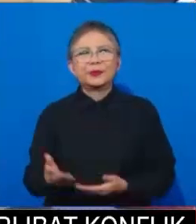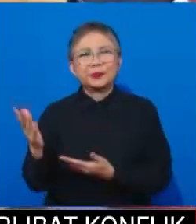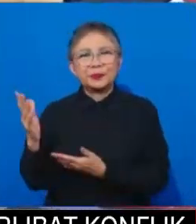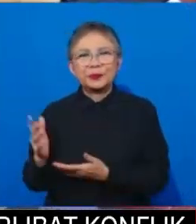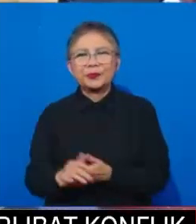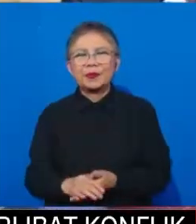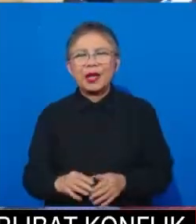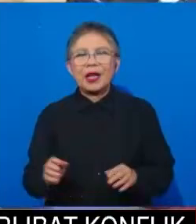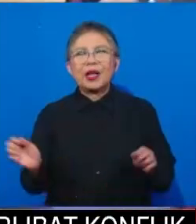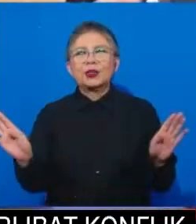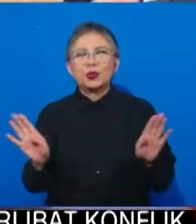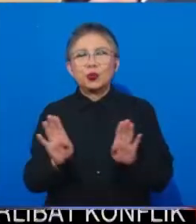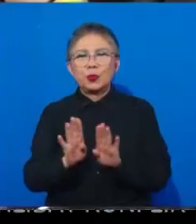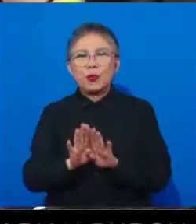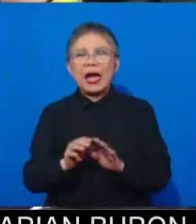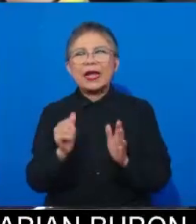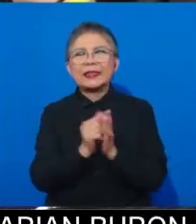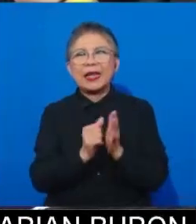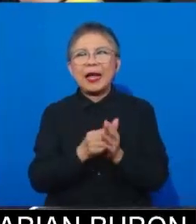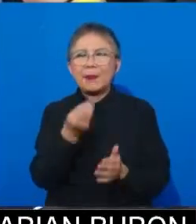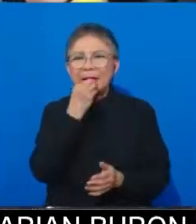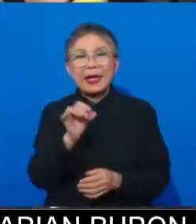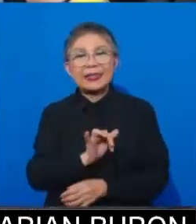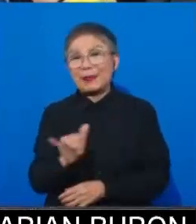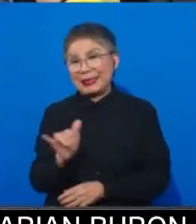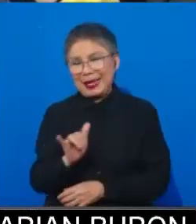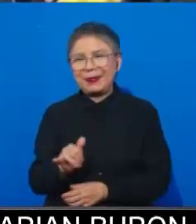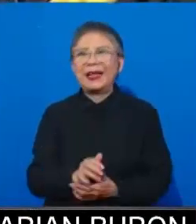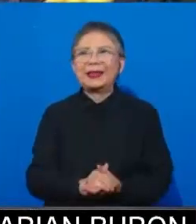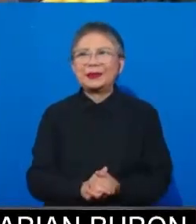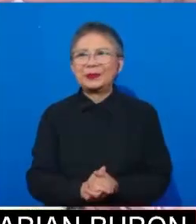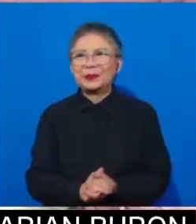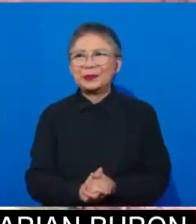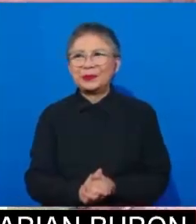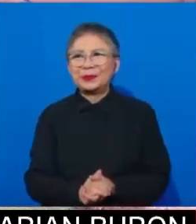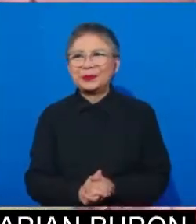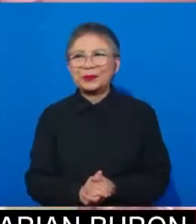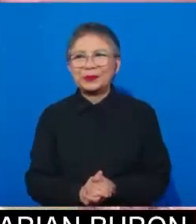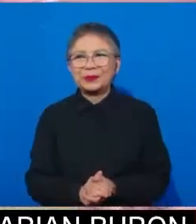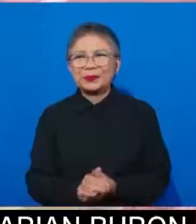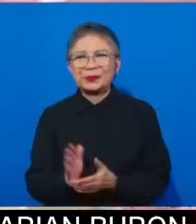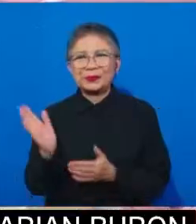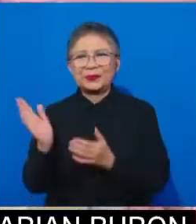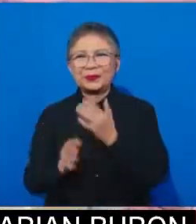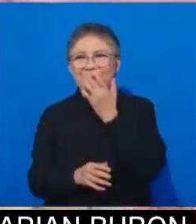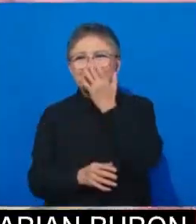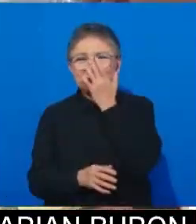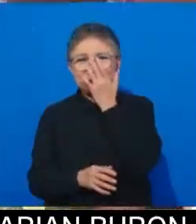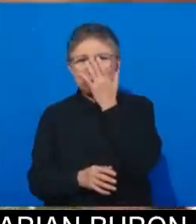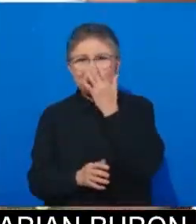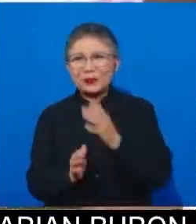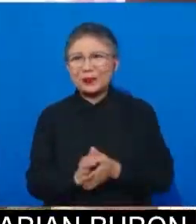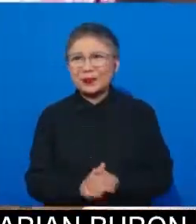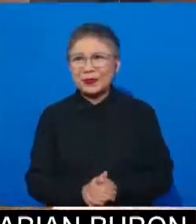ditutup dengan acara Kembul Bujono atau makan bersama. Tim Liputan, CNN Indonesia.